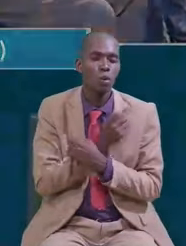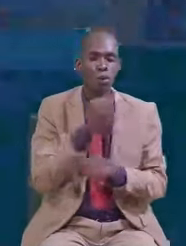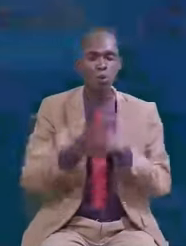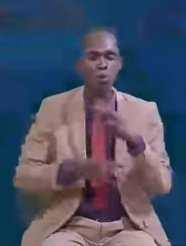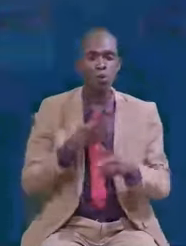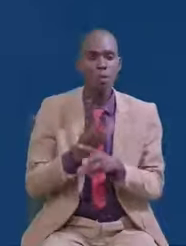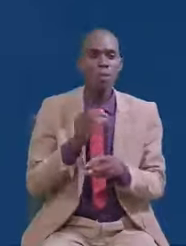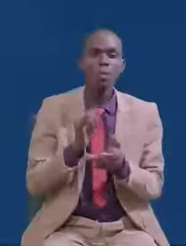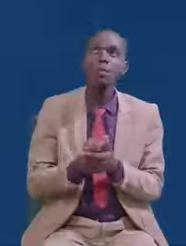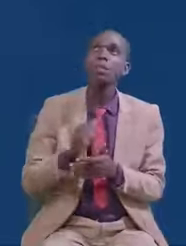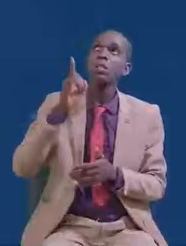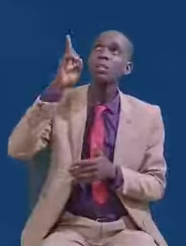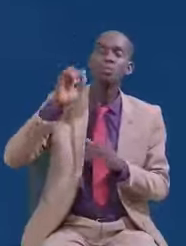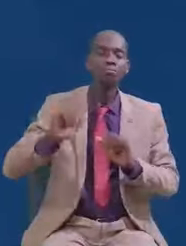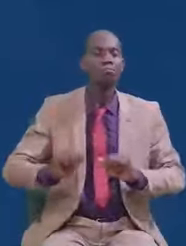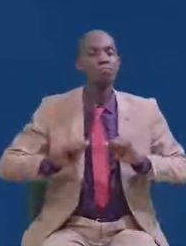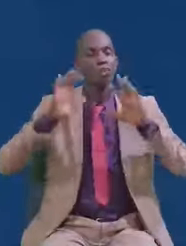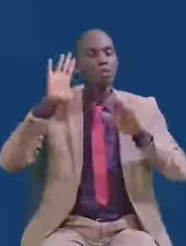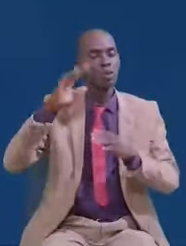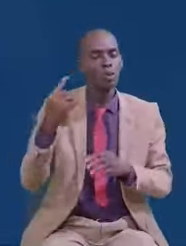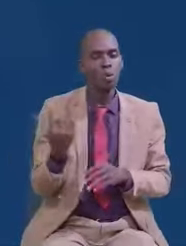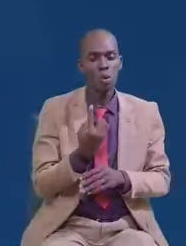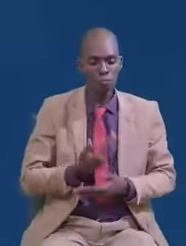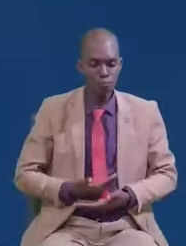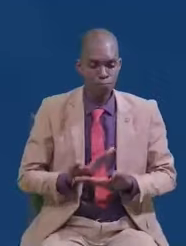Qu'il a donné son Fils unique.